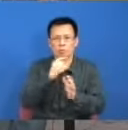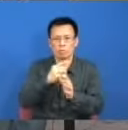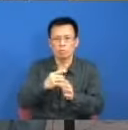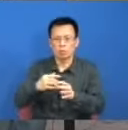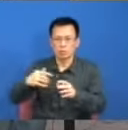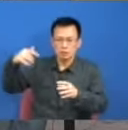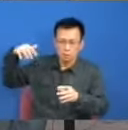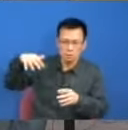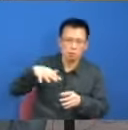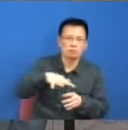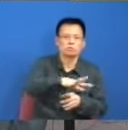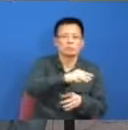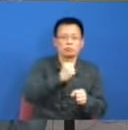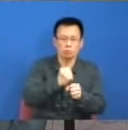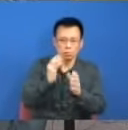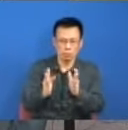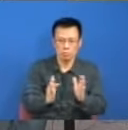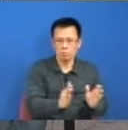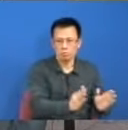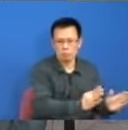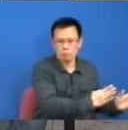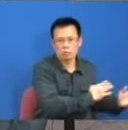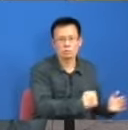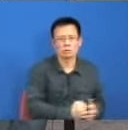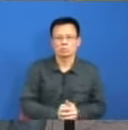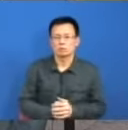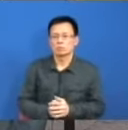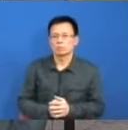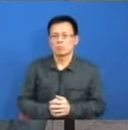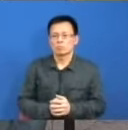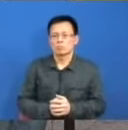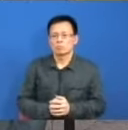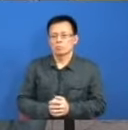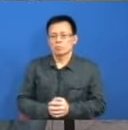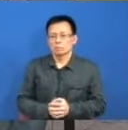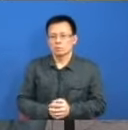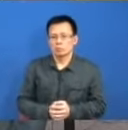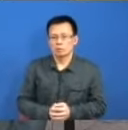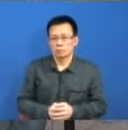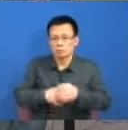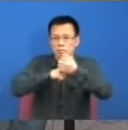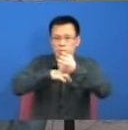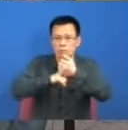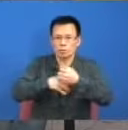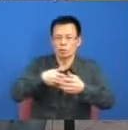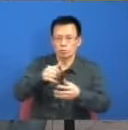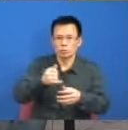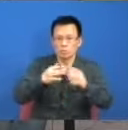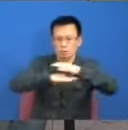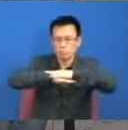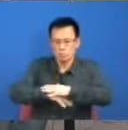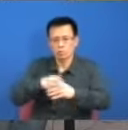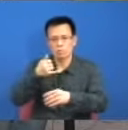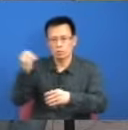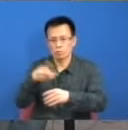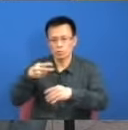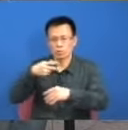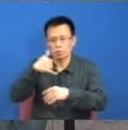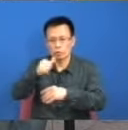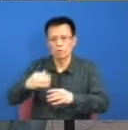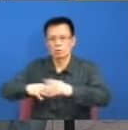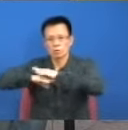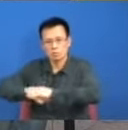帳嘅作業嚟嘅。咁即係去。即係基本上你係去完一個 counter 又另一個 counter 去完另一個 counter